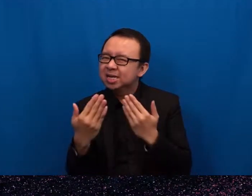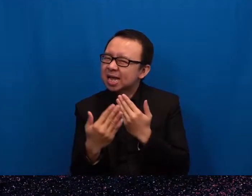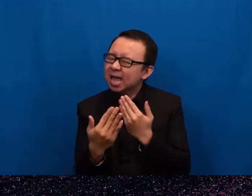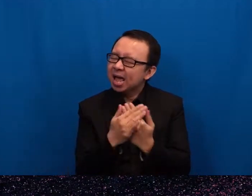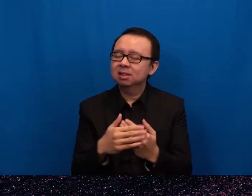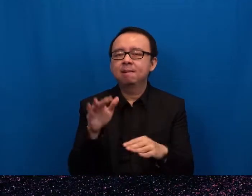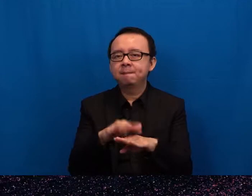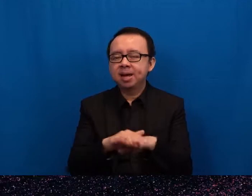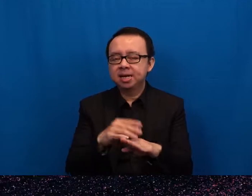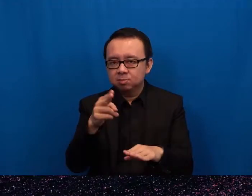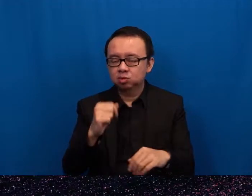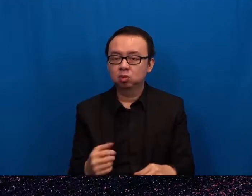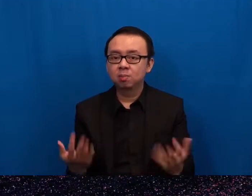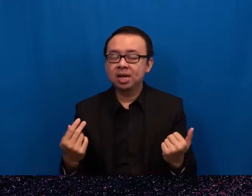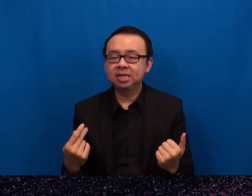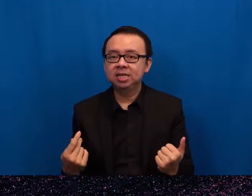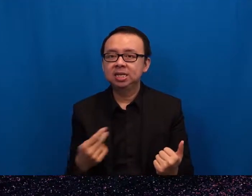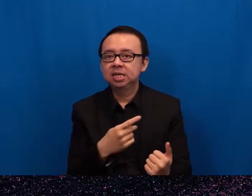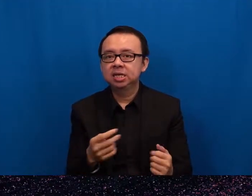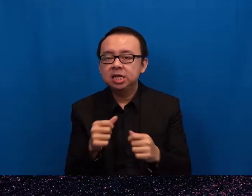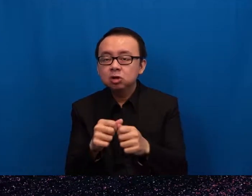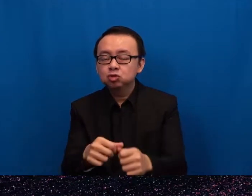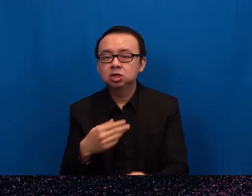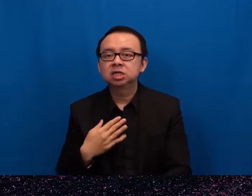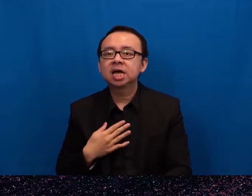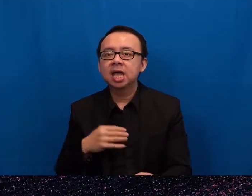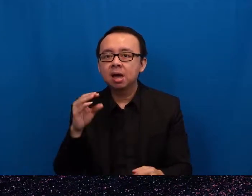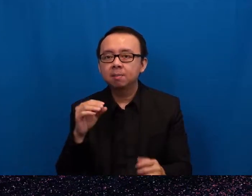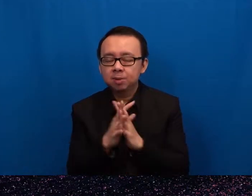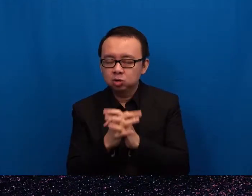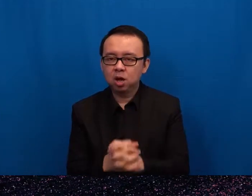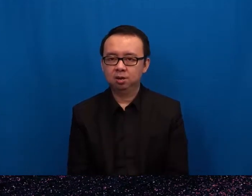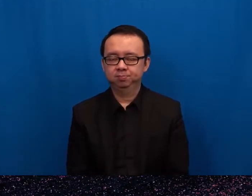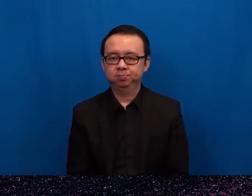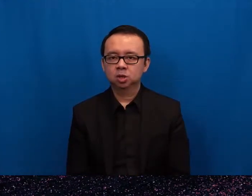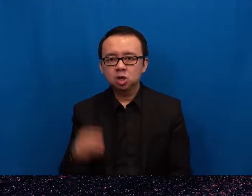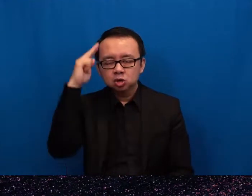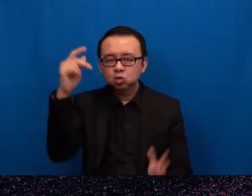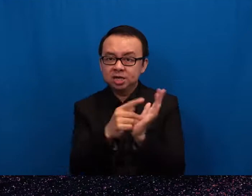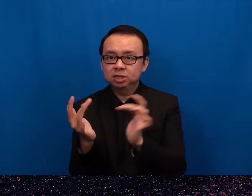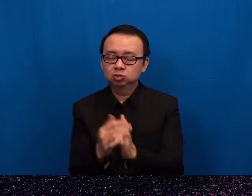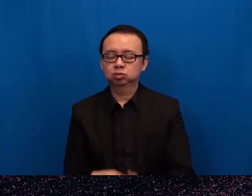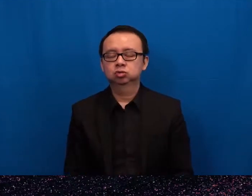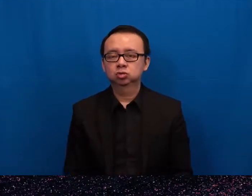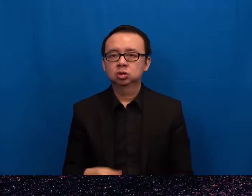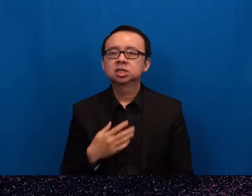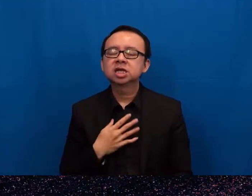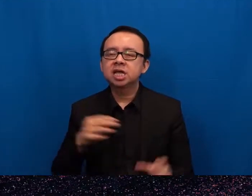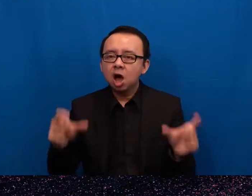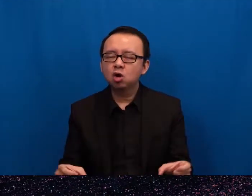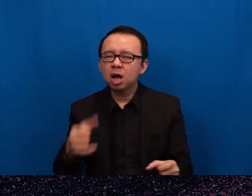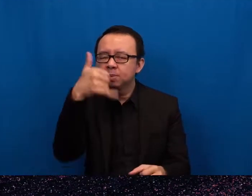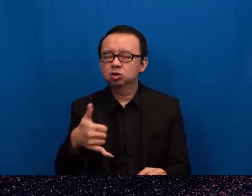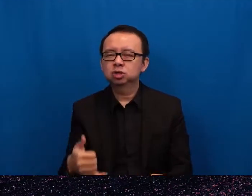dorong. Mari ikuti saya berdoa. Katakan, Tuhan Yesus, saya orang berdosa.